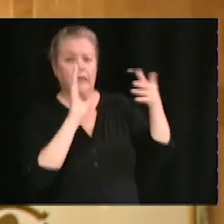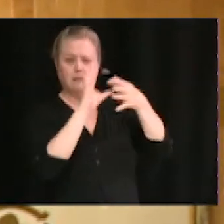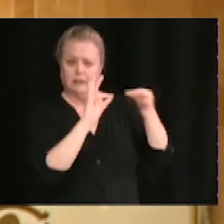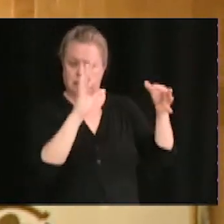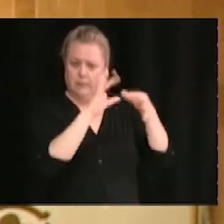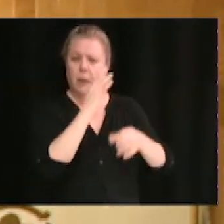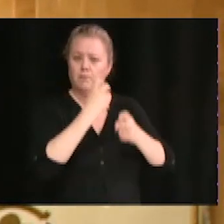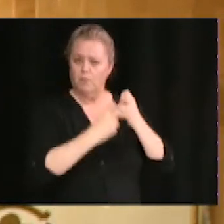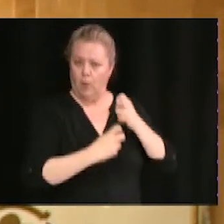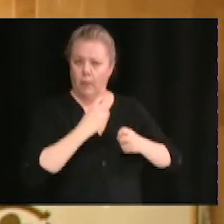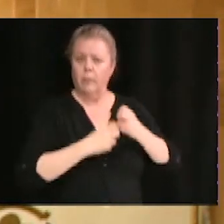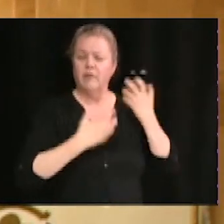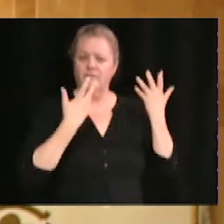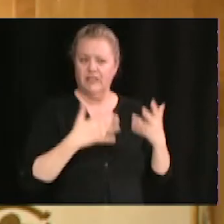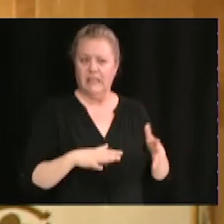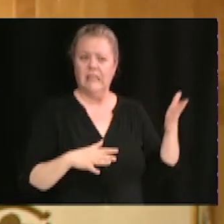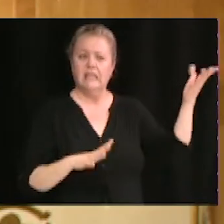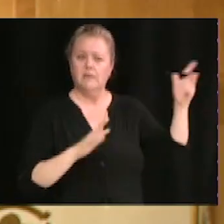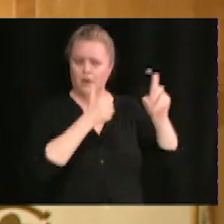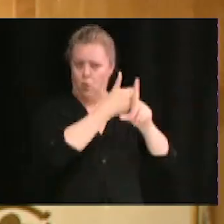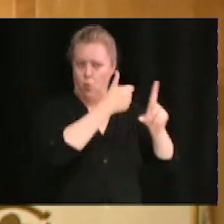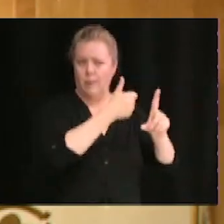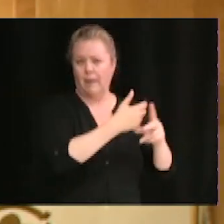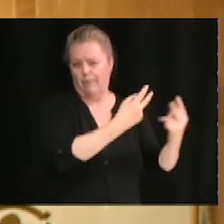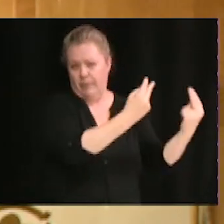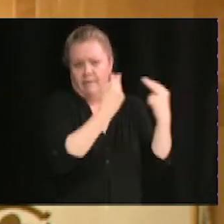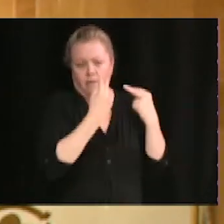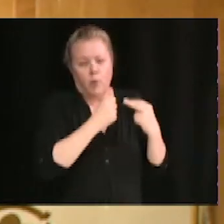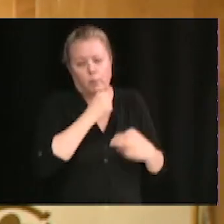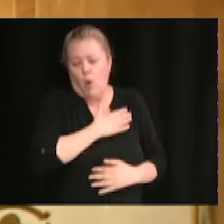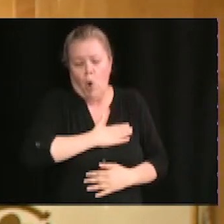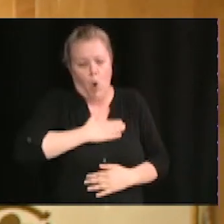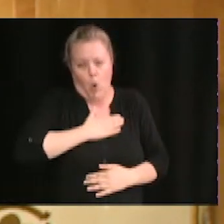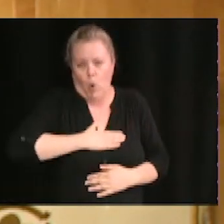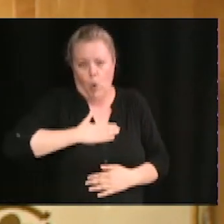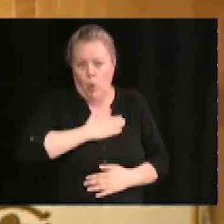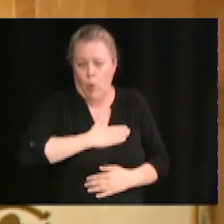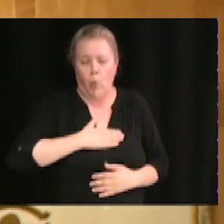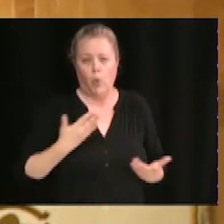problématique. Puis il a vu que je n'étais pas heureux, tout à fait, loin de là.